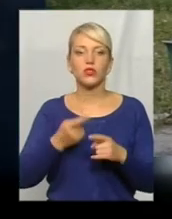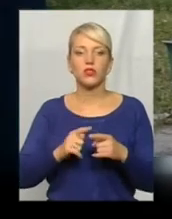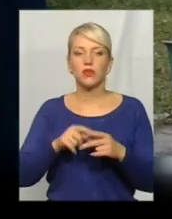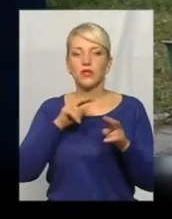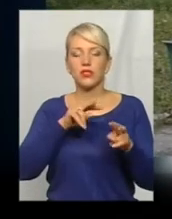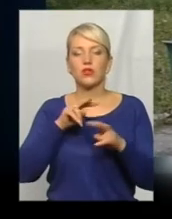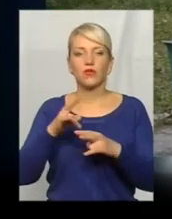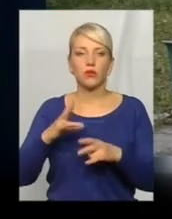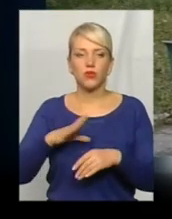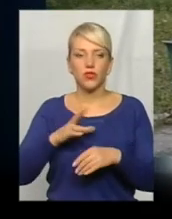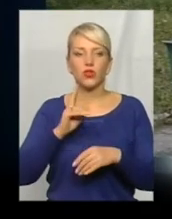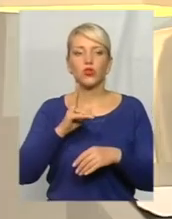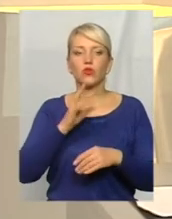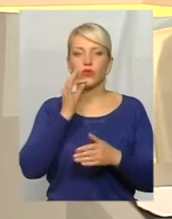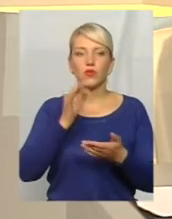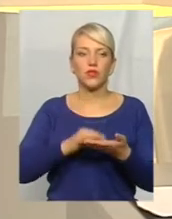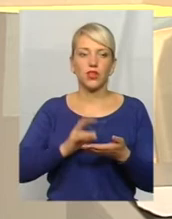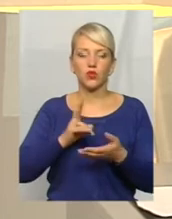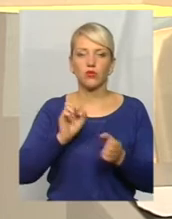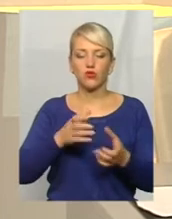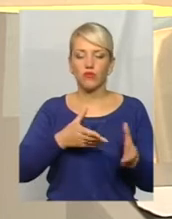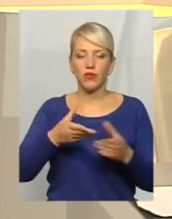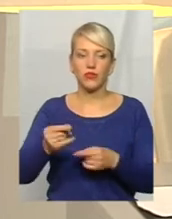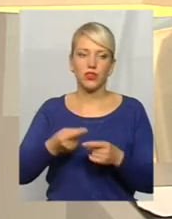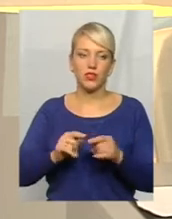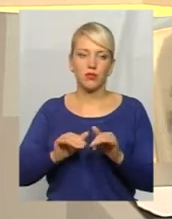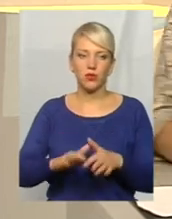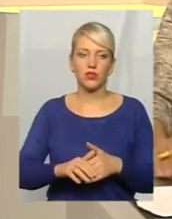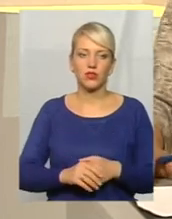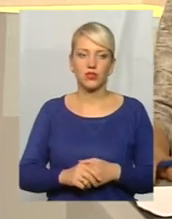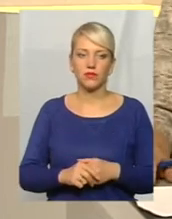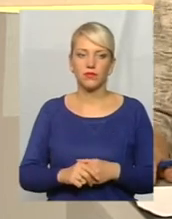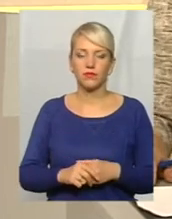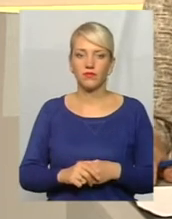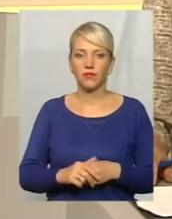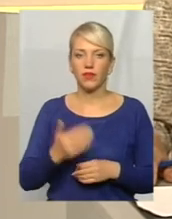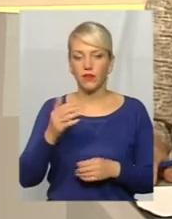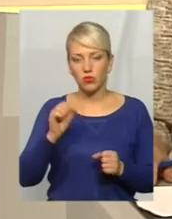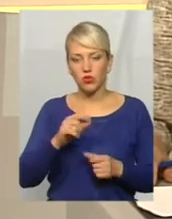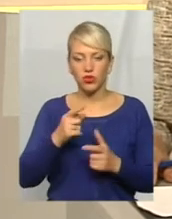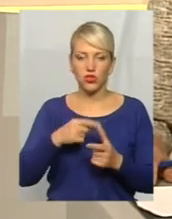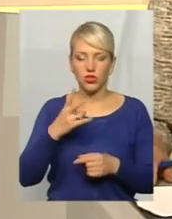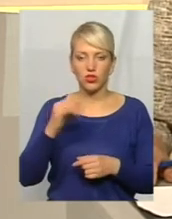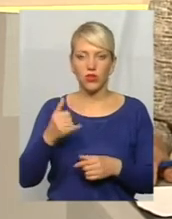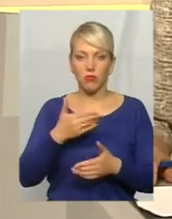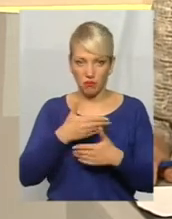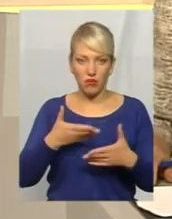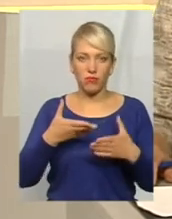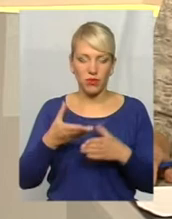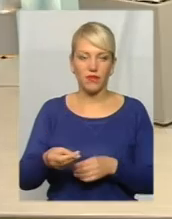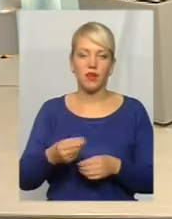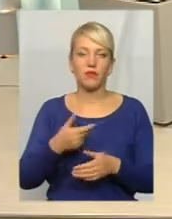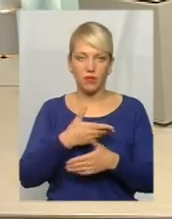це має слідкувати, хто може вплинути на цей процес? Василю Полипович, ви можете чи ні? Ми впливаємо.